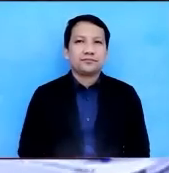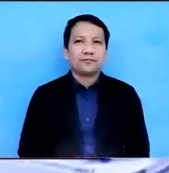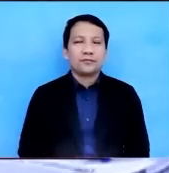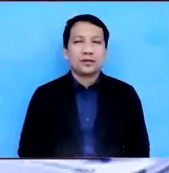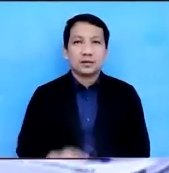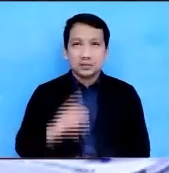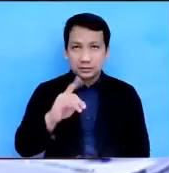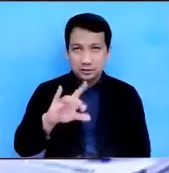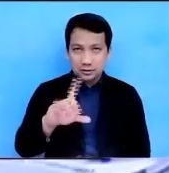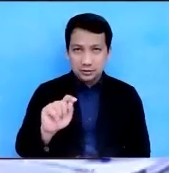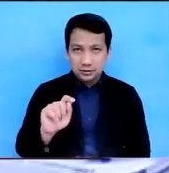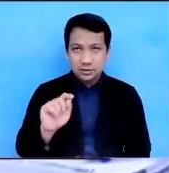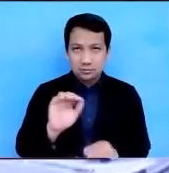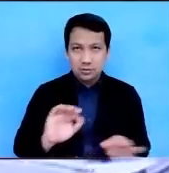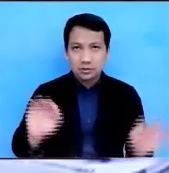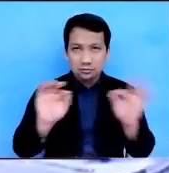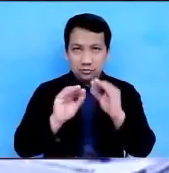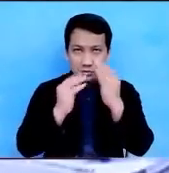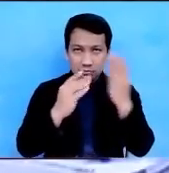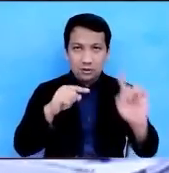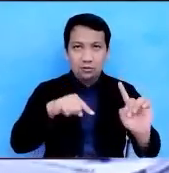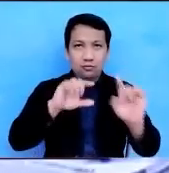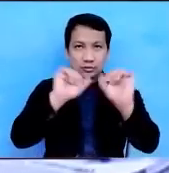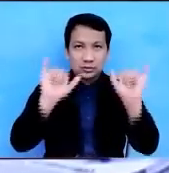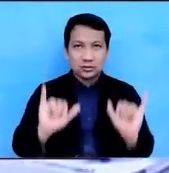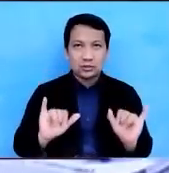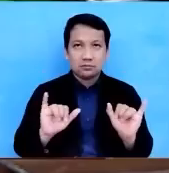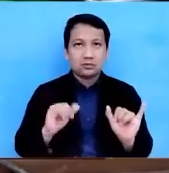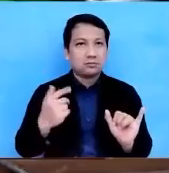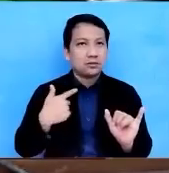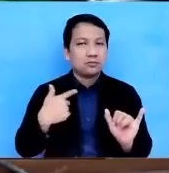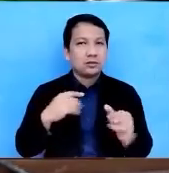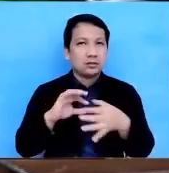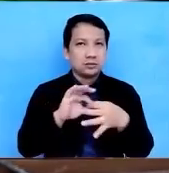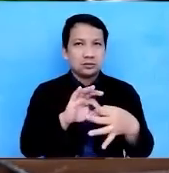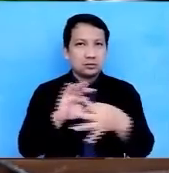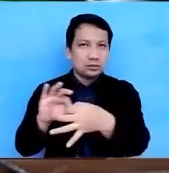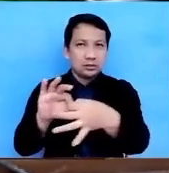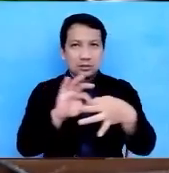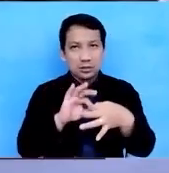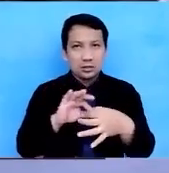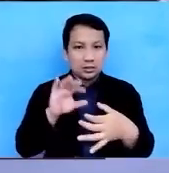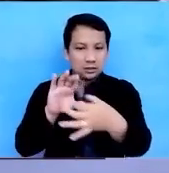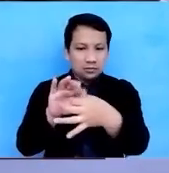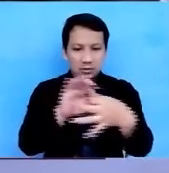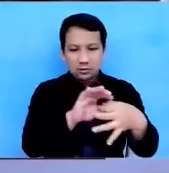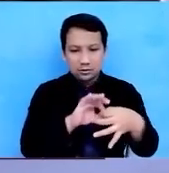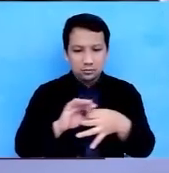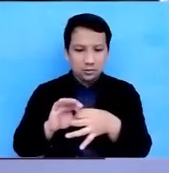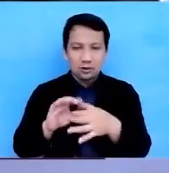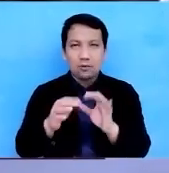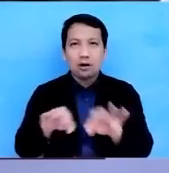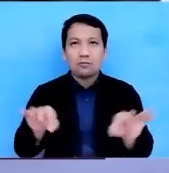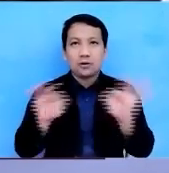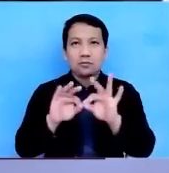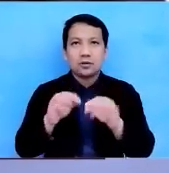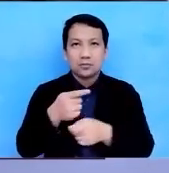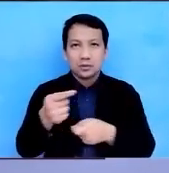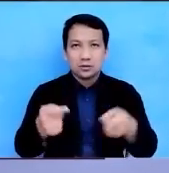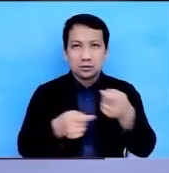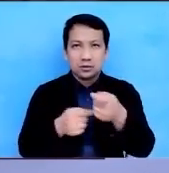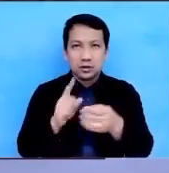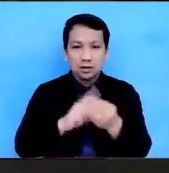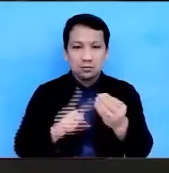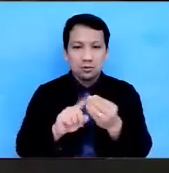DICT, mainam ding may isang sistema o hindi kay interconnected ang lahat ng ahensya ng gobyerno, lalo na sa mga transaksyong pinapasok ng